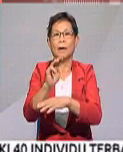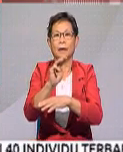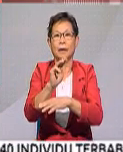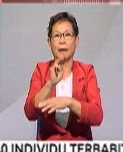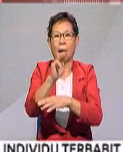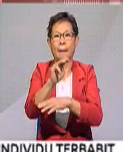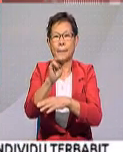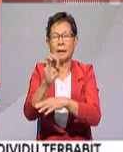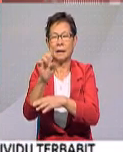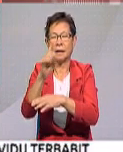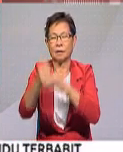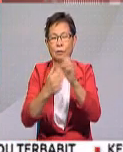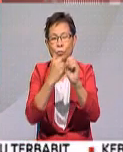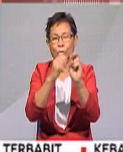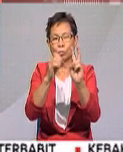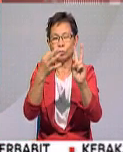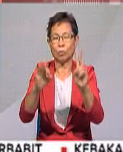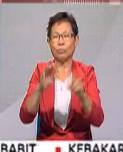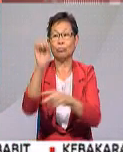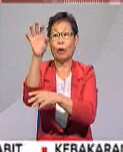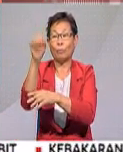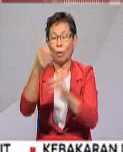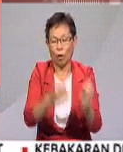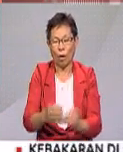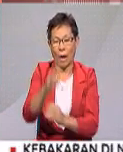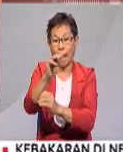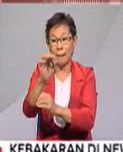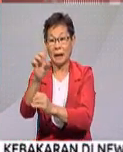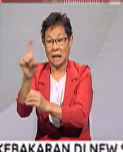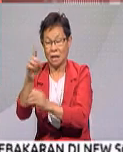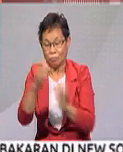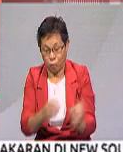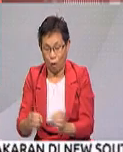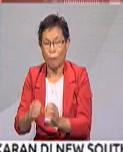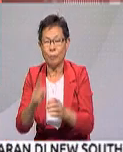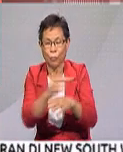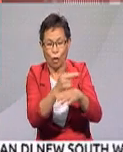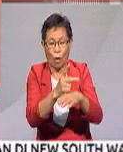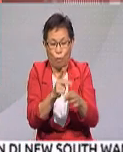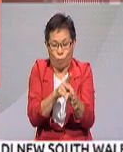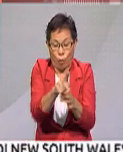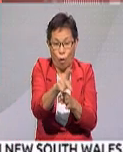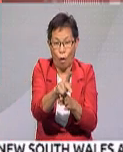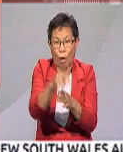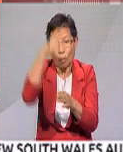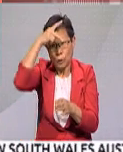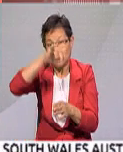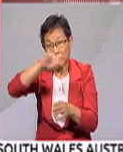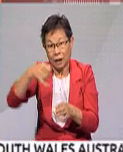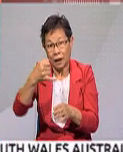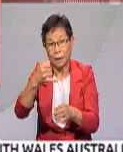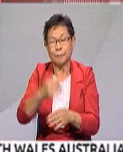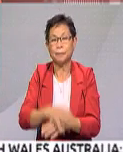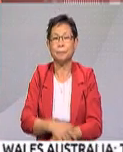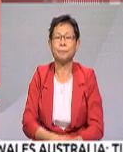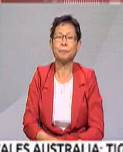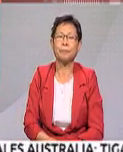Usahawan MED 2019. Karnival anjuran MED dengan Koperasi Profesional Putrajaya Berhad